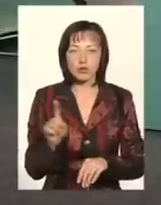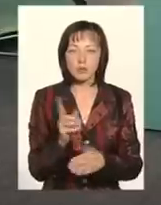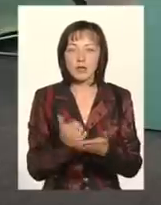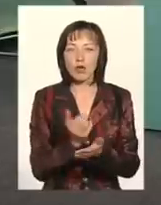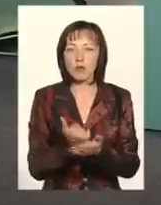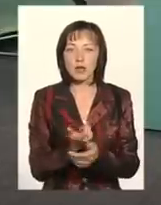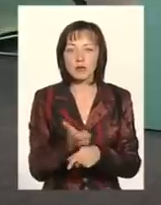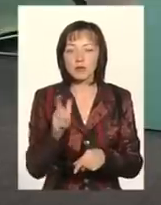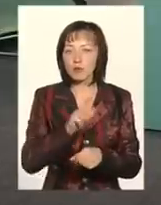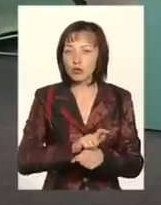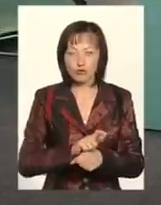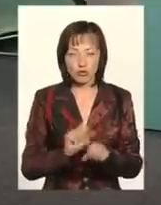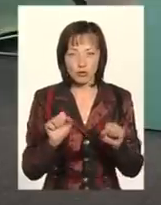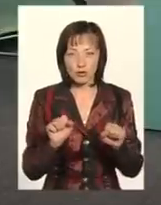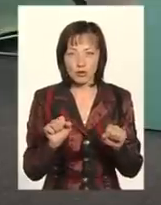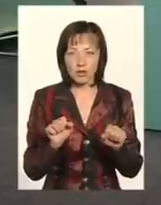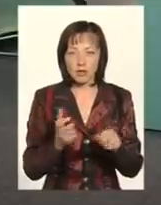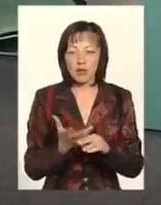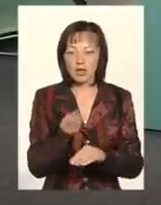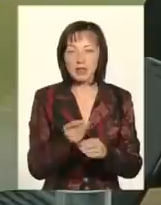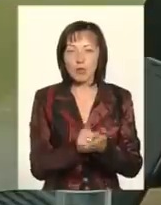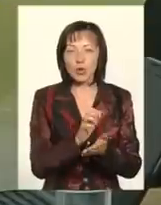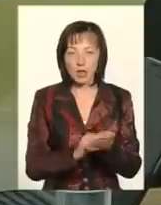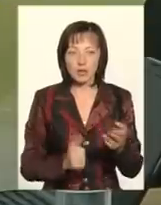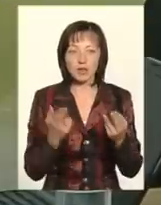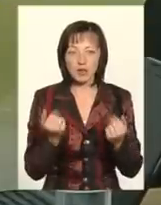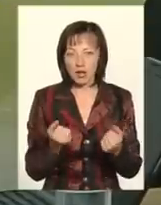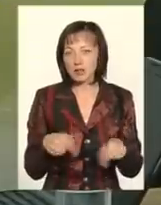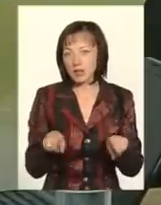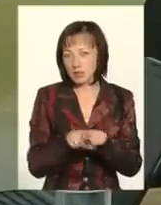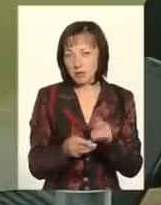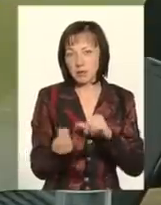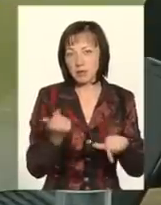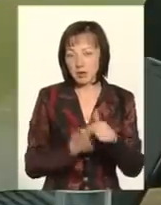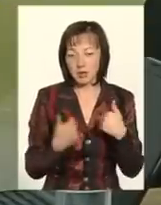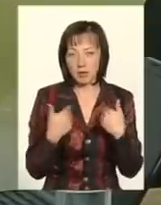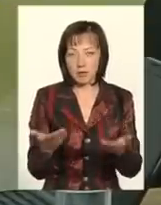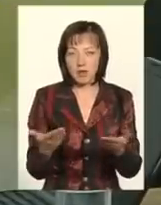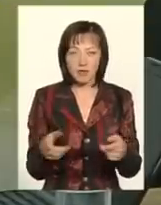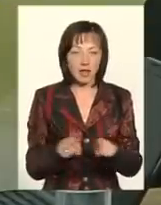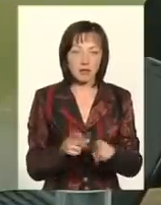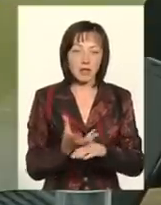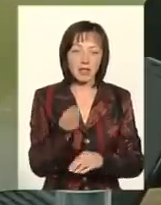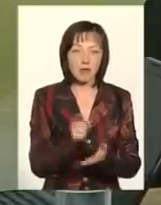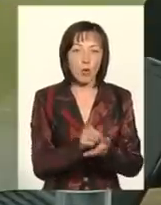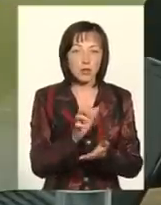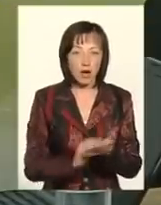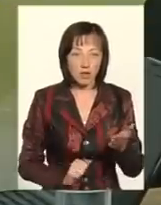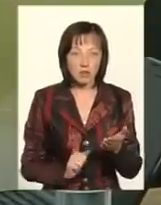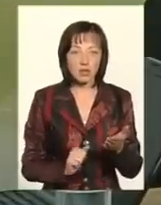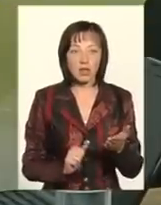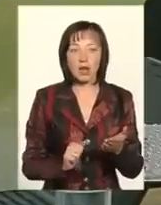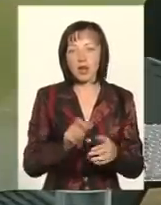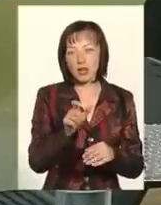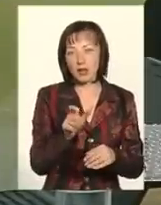якомога більше максимум е з платників податків це да це з таких самих підприємців як ми знаходимося це з тих самих платників податків зфіз